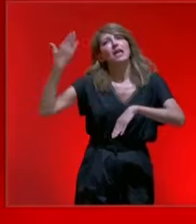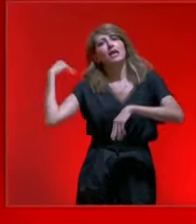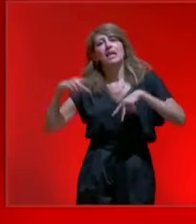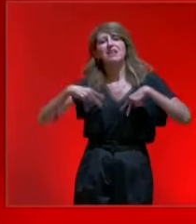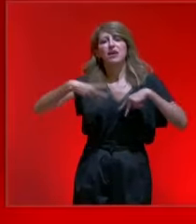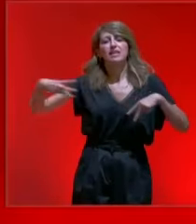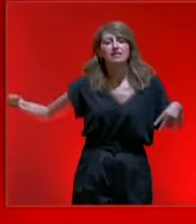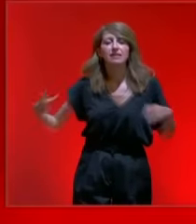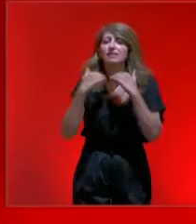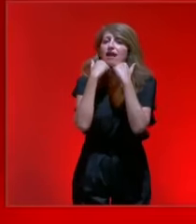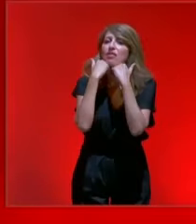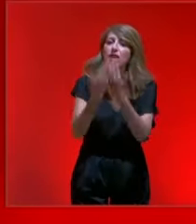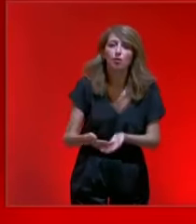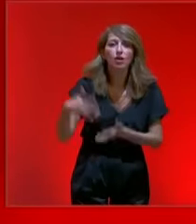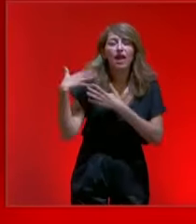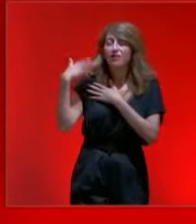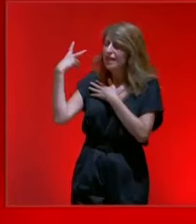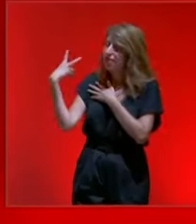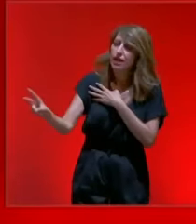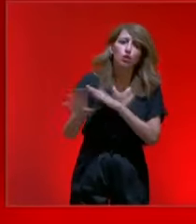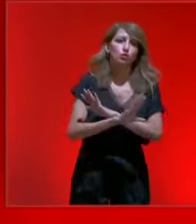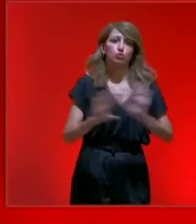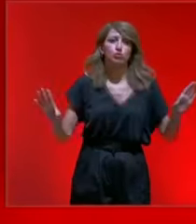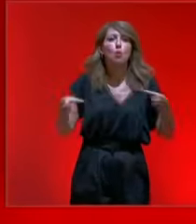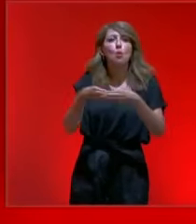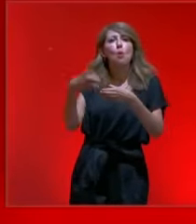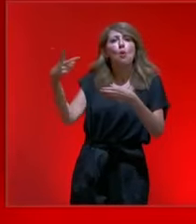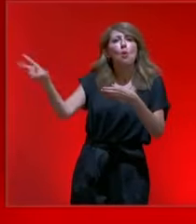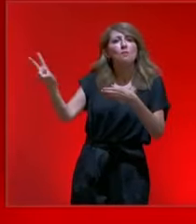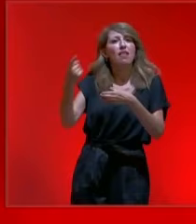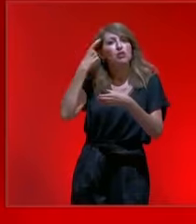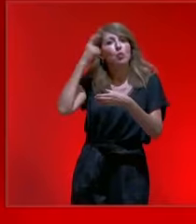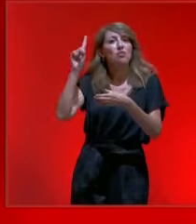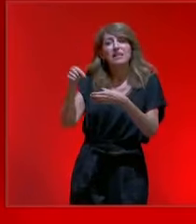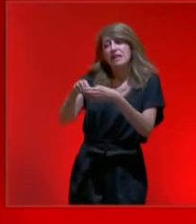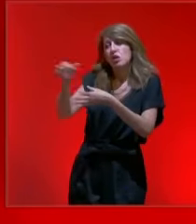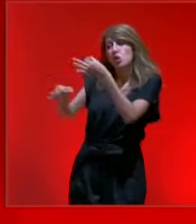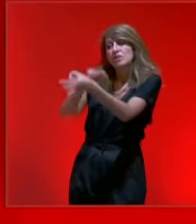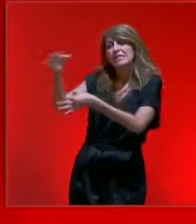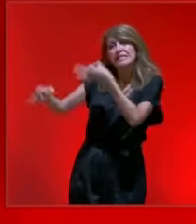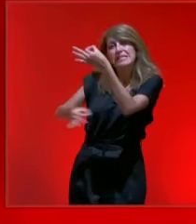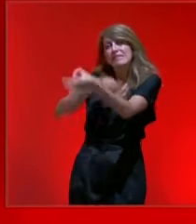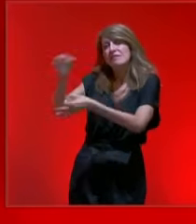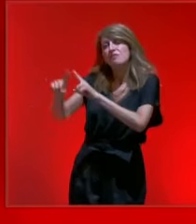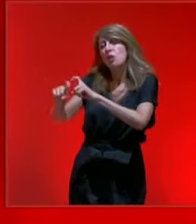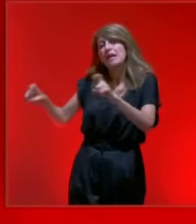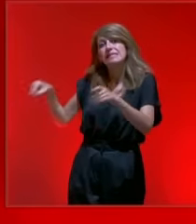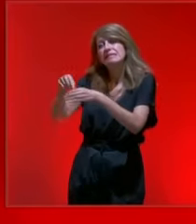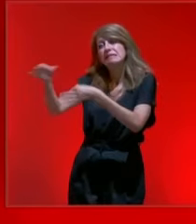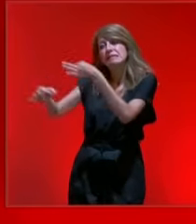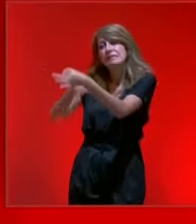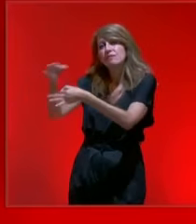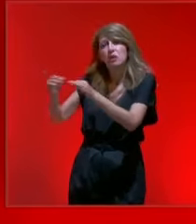τον συμβουλεύουν οι επικοινωνιολόγοι του, αλλά καλό θα είναι να του εξηγήσουν ότι τα ίδια επιχειρήματα με την